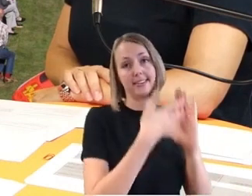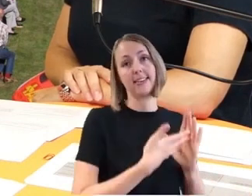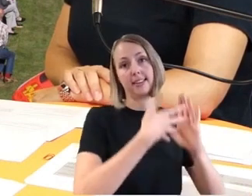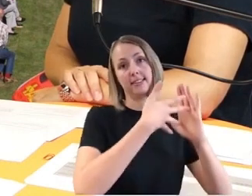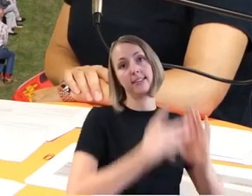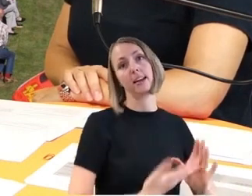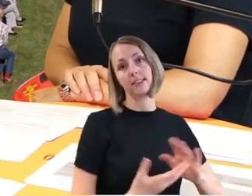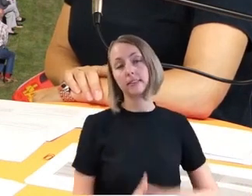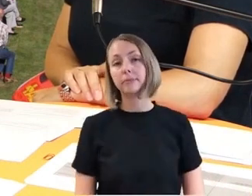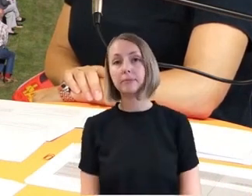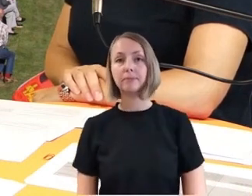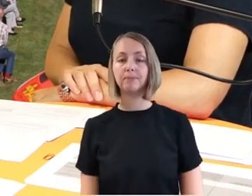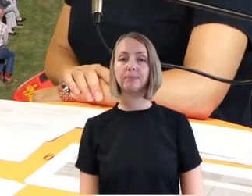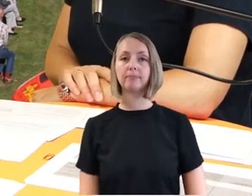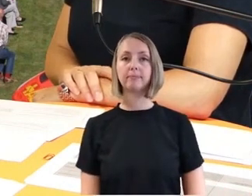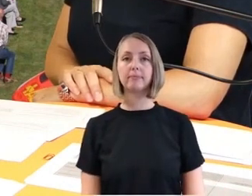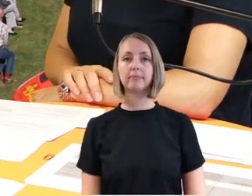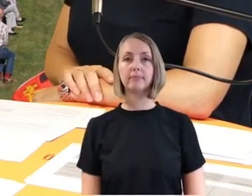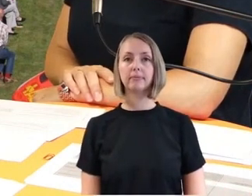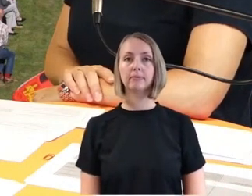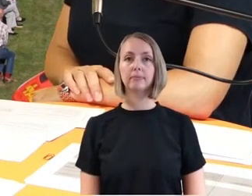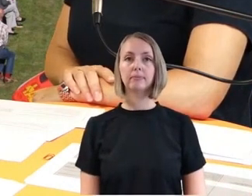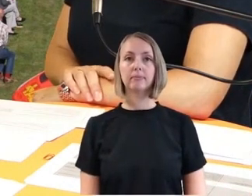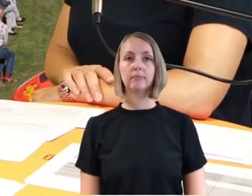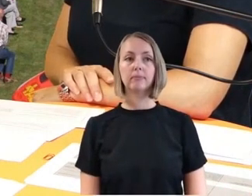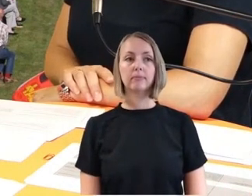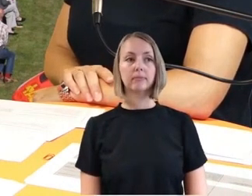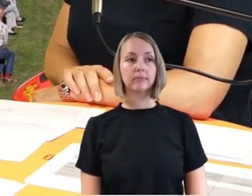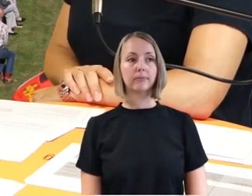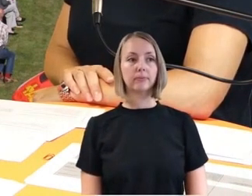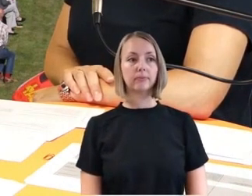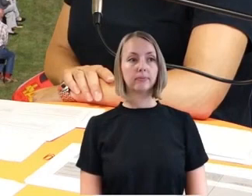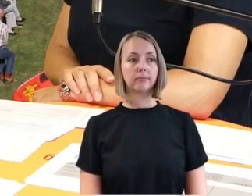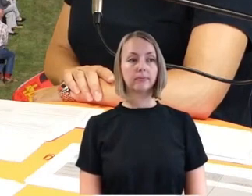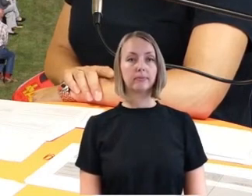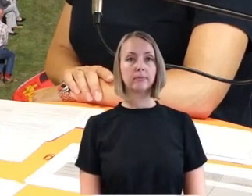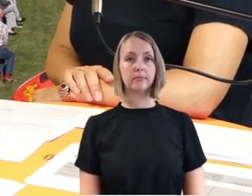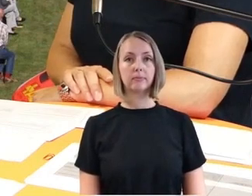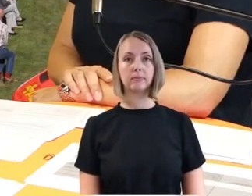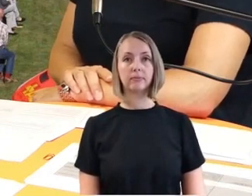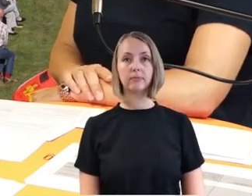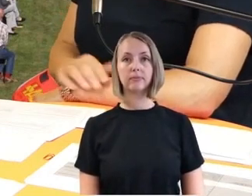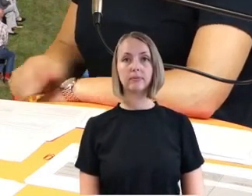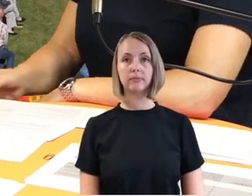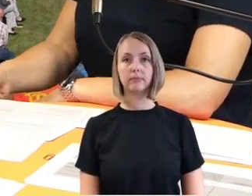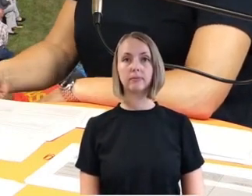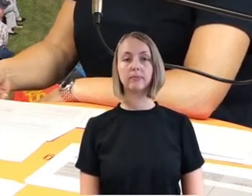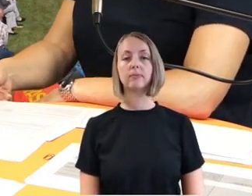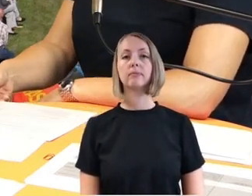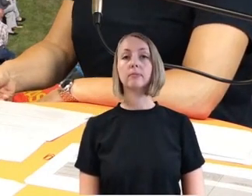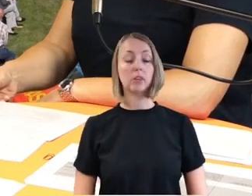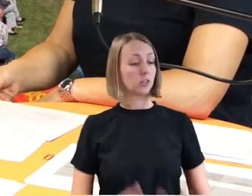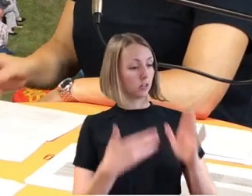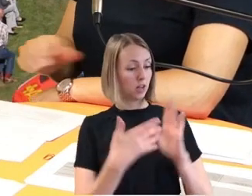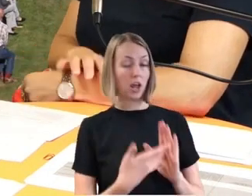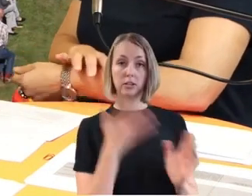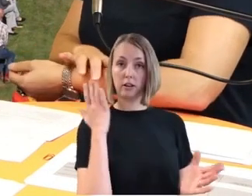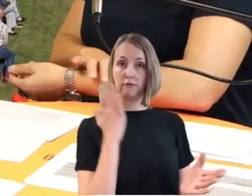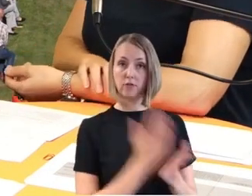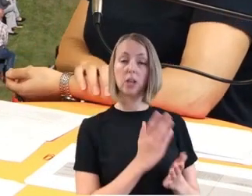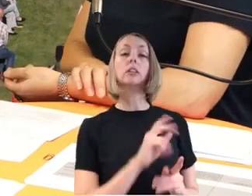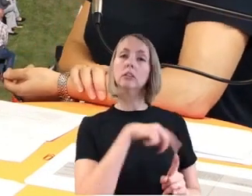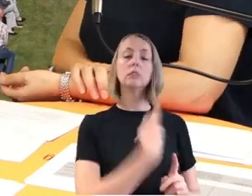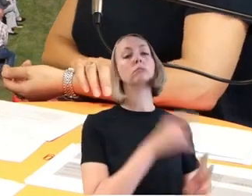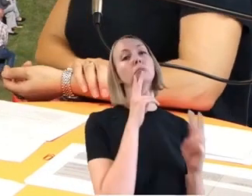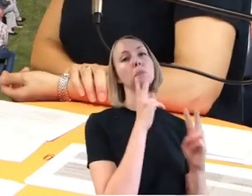wichtiger baustein in dieser im c-band schutz und dann gehen wir in die beschaffungsmaßnahmen hinein teilweise das was er